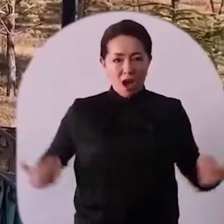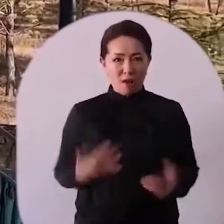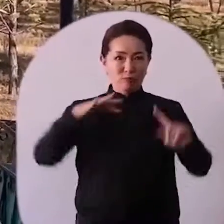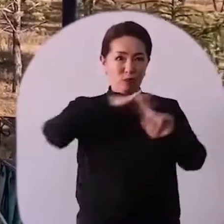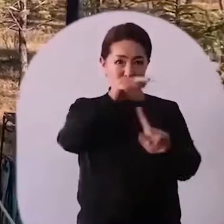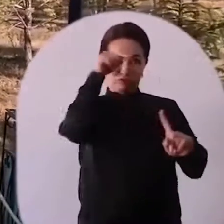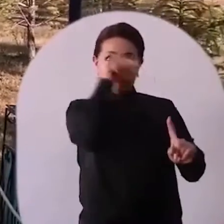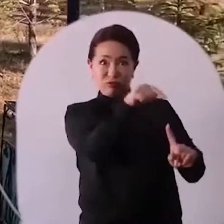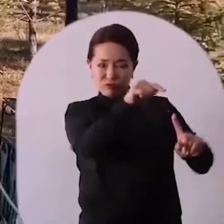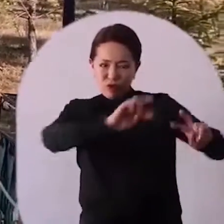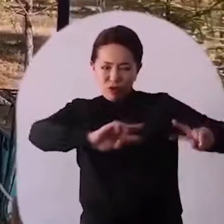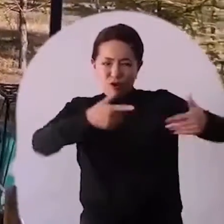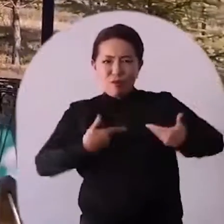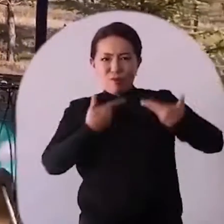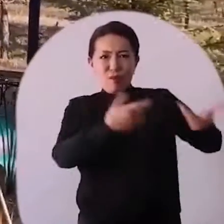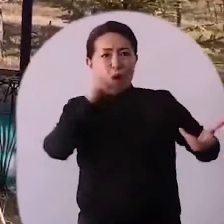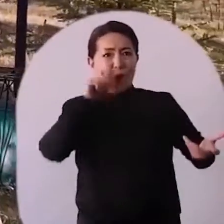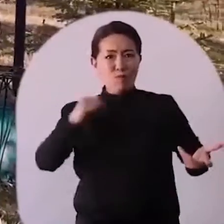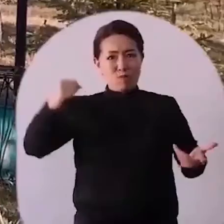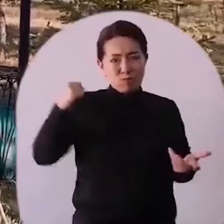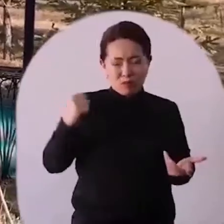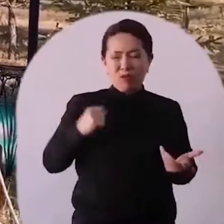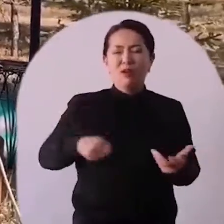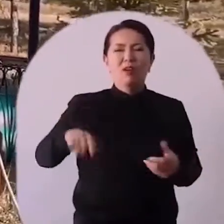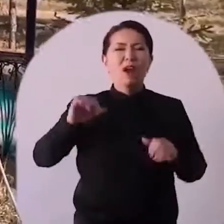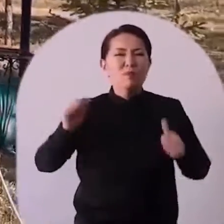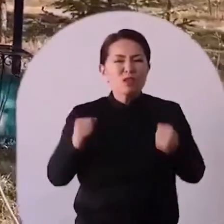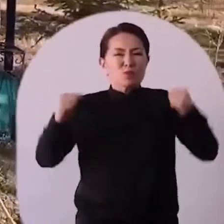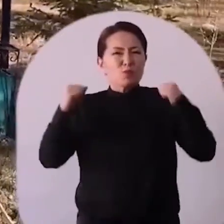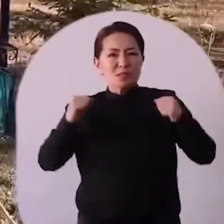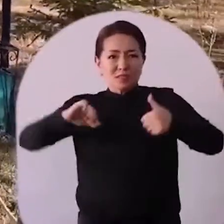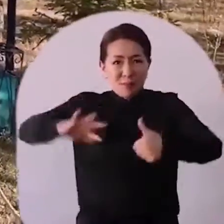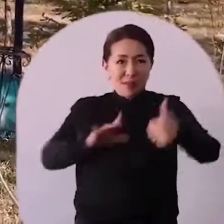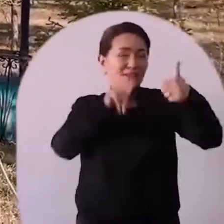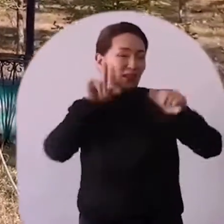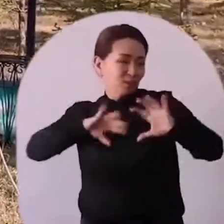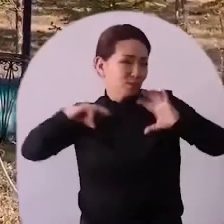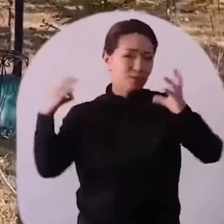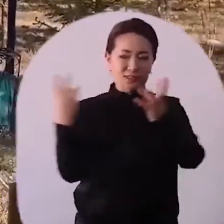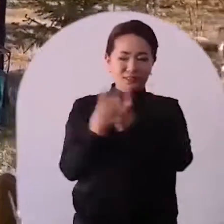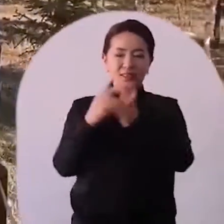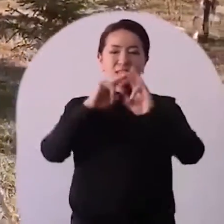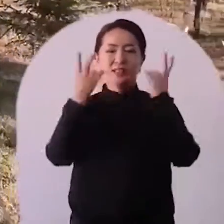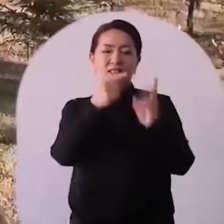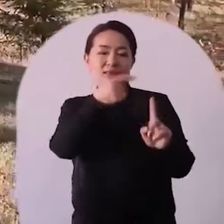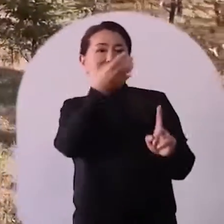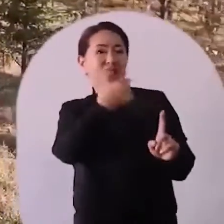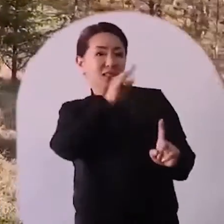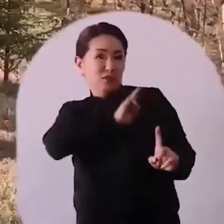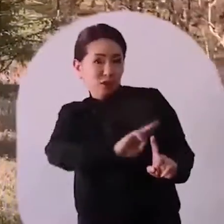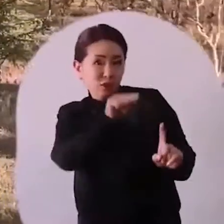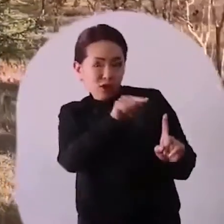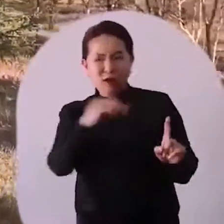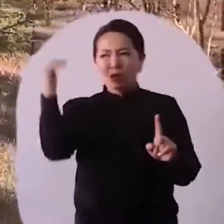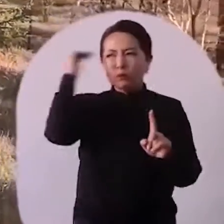Амьдарч буй орчиндөө өөрчлөлт авчирах чиг хүсэлтэй эрч хүчтэй манлайлах залуустай нэгдэж нийгмийн сайн сайхны төлөө